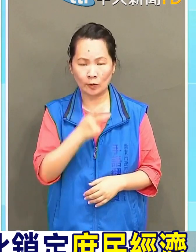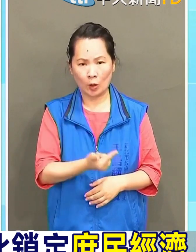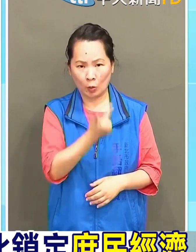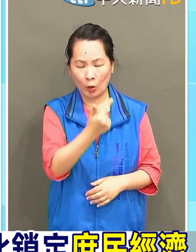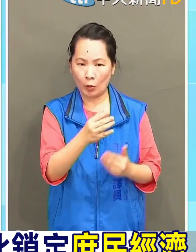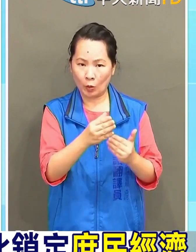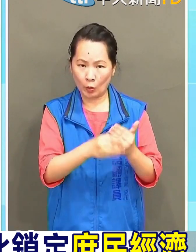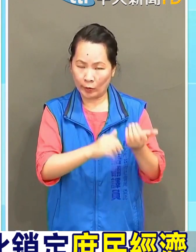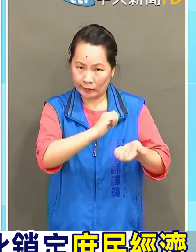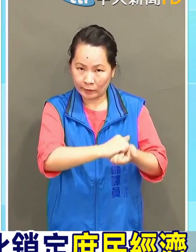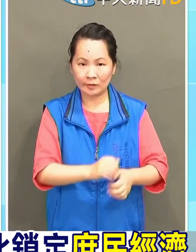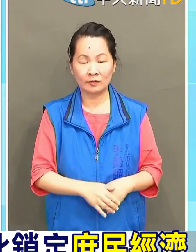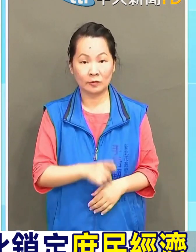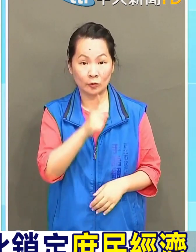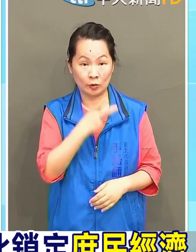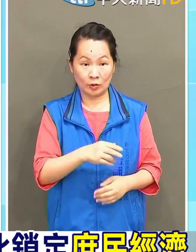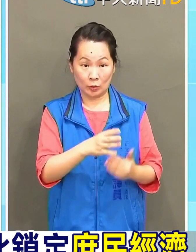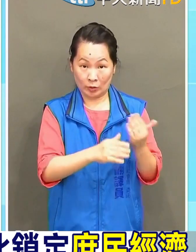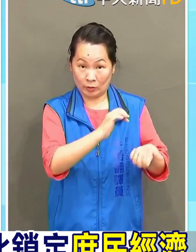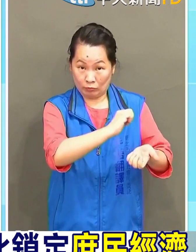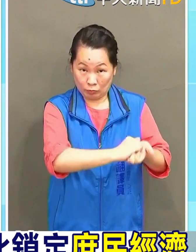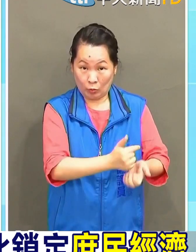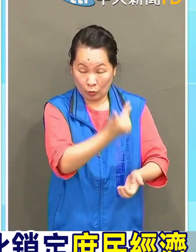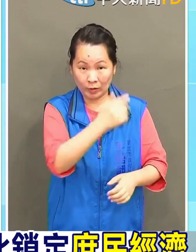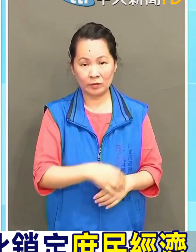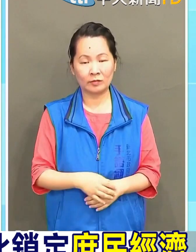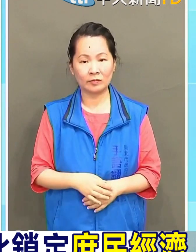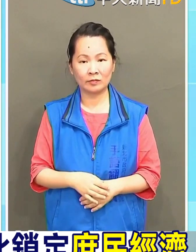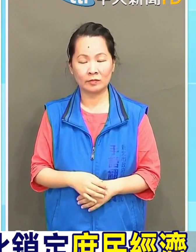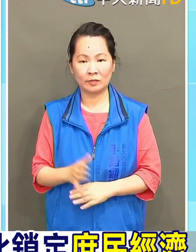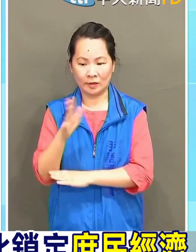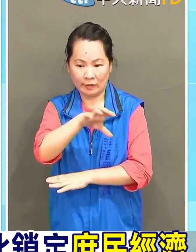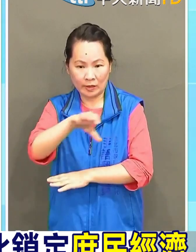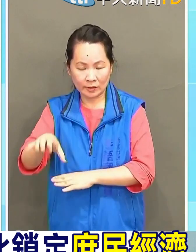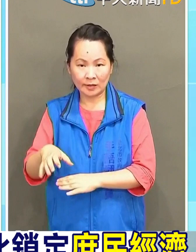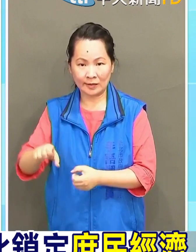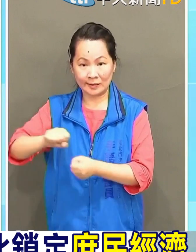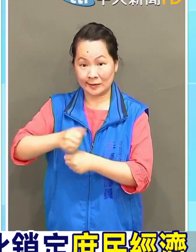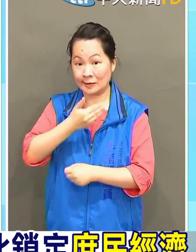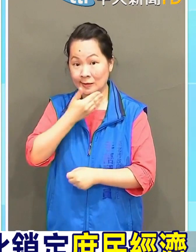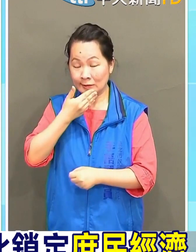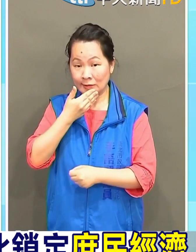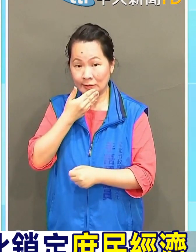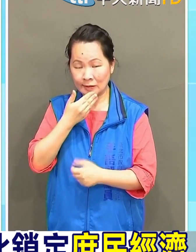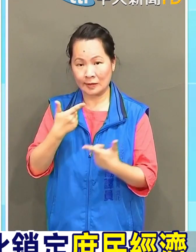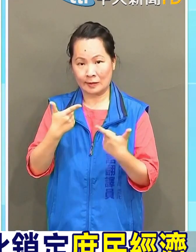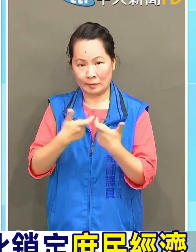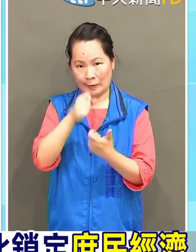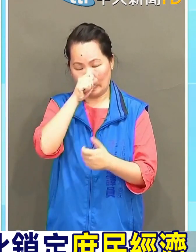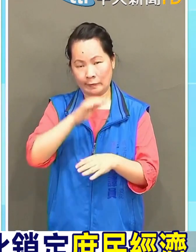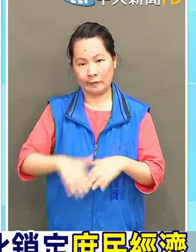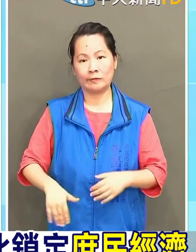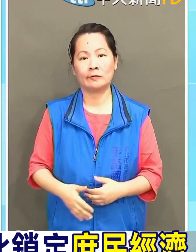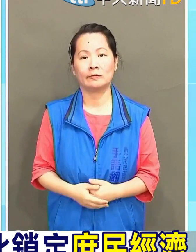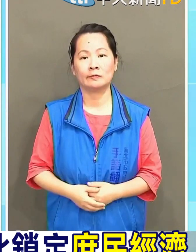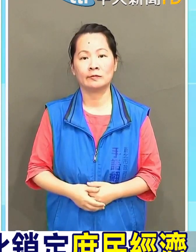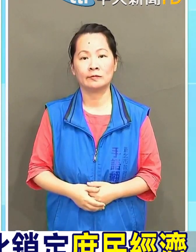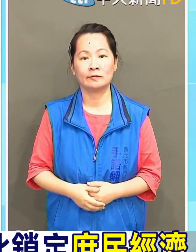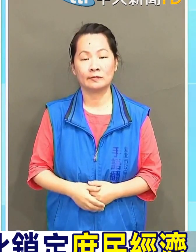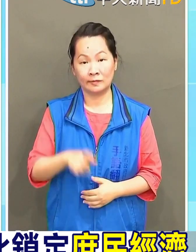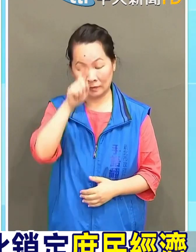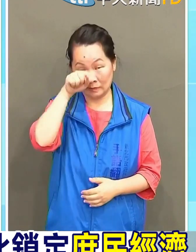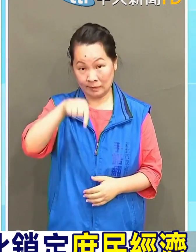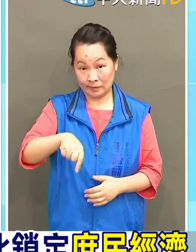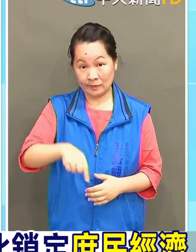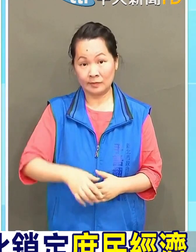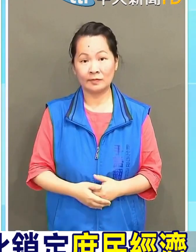中央速度快，地方的加码一定配合得更好。所以我们希望在这一波赶